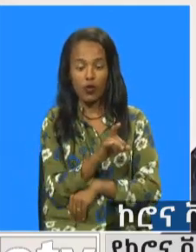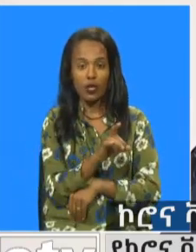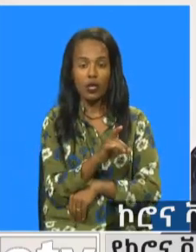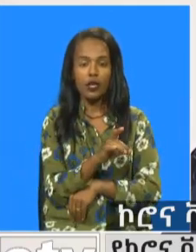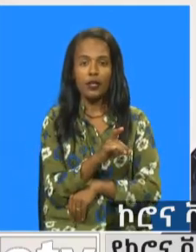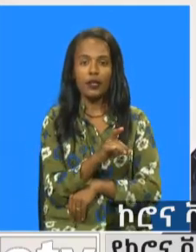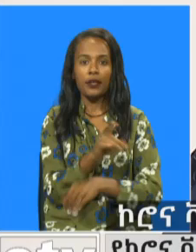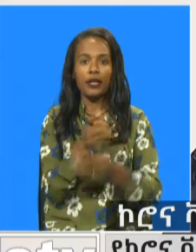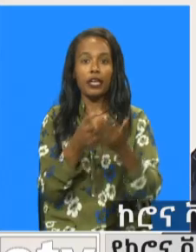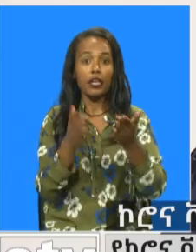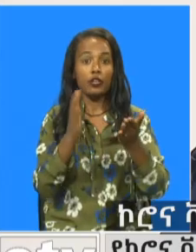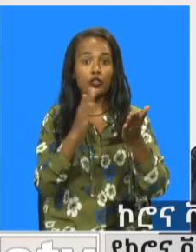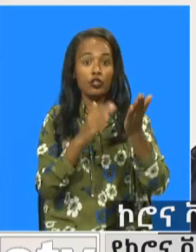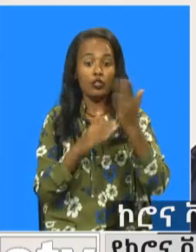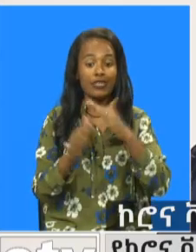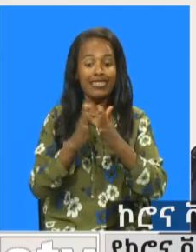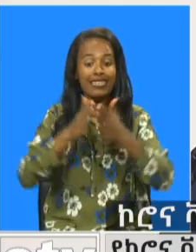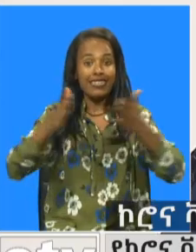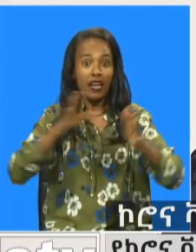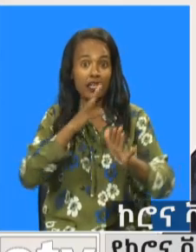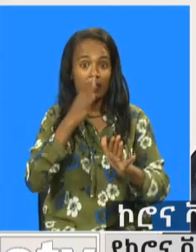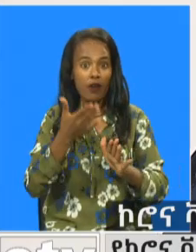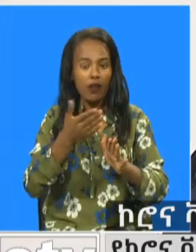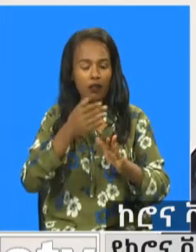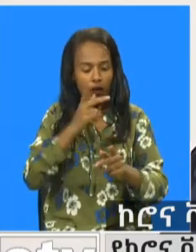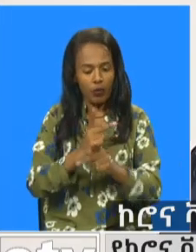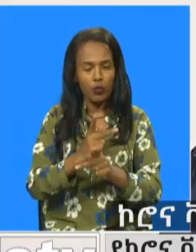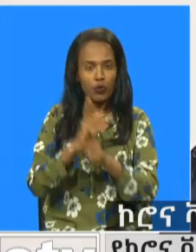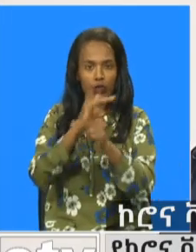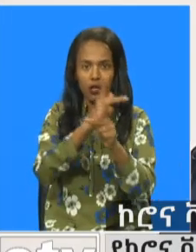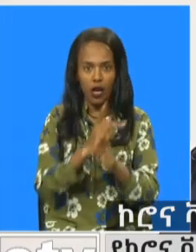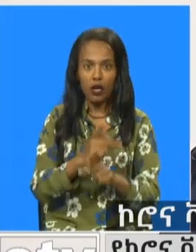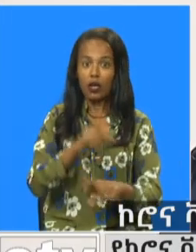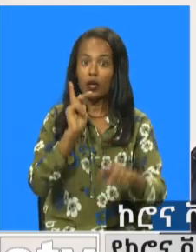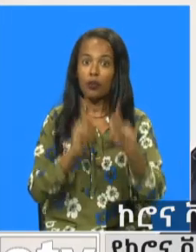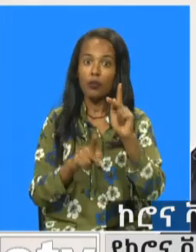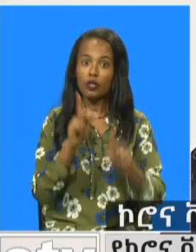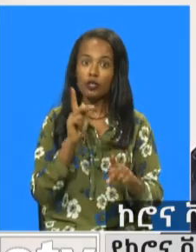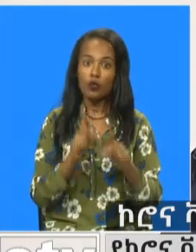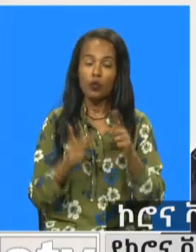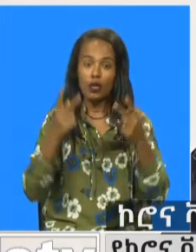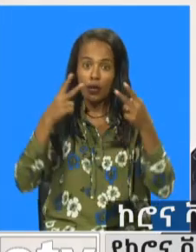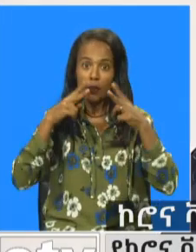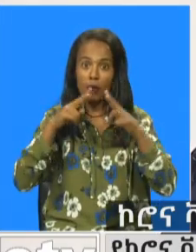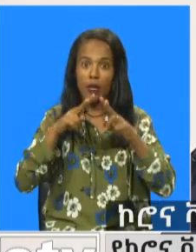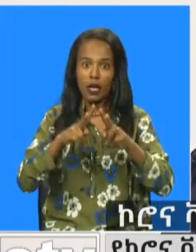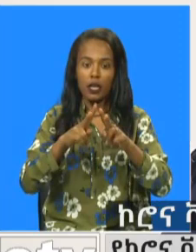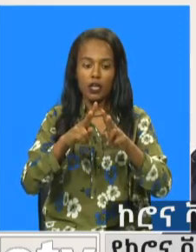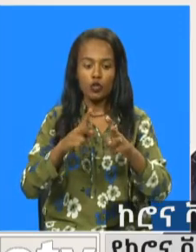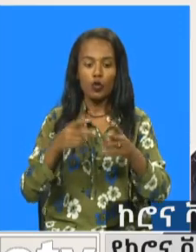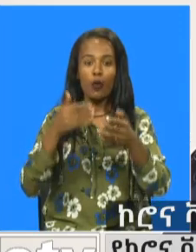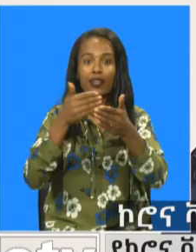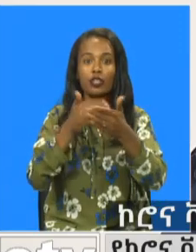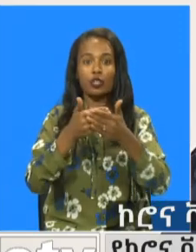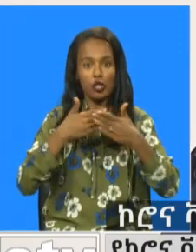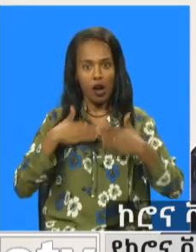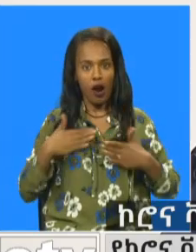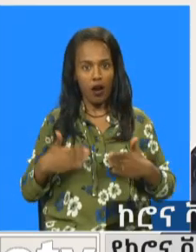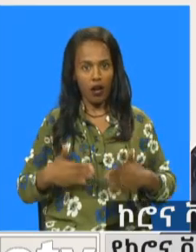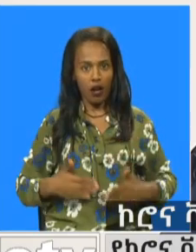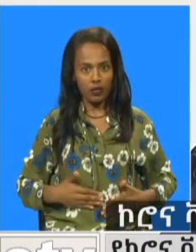ተያይዞ ይሄ ችግር እንዳይሰፋ ተገቢውን ጥንቃቄ ህብረተሰቡም የሚመለከታቸው ባለድርሻ አካላትም